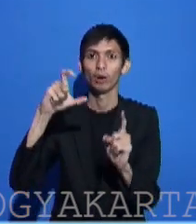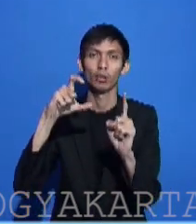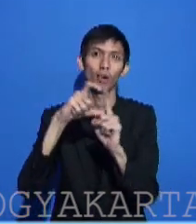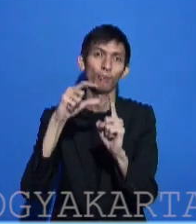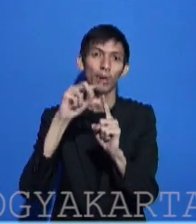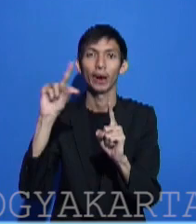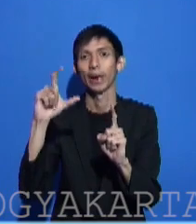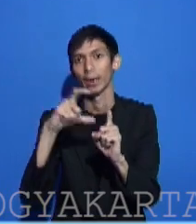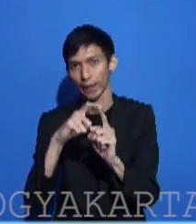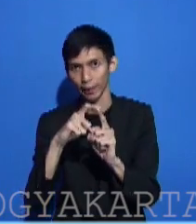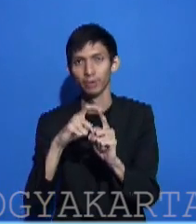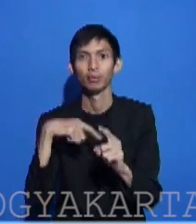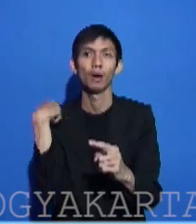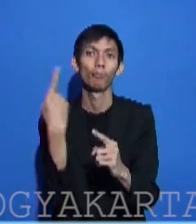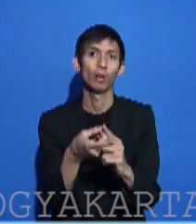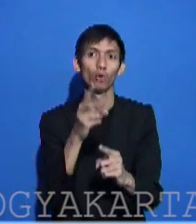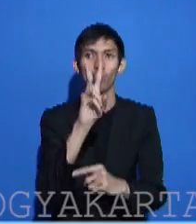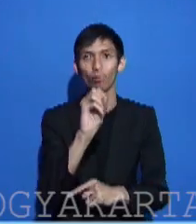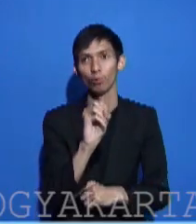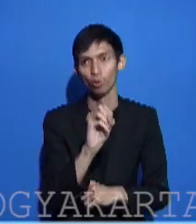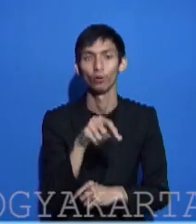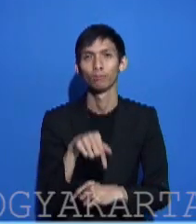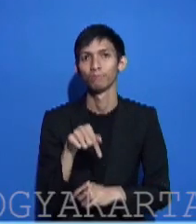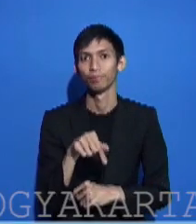26 Juni hingga 9 Juli 2023